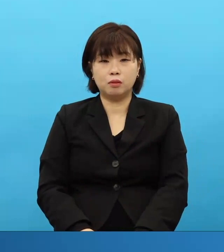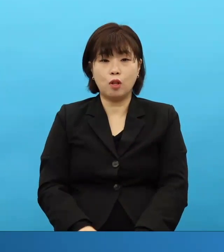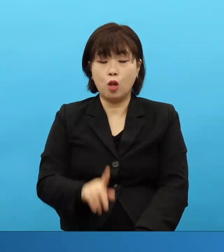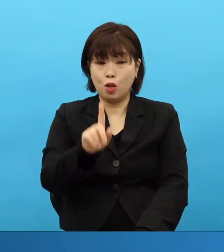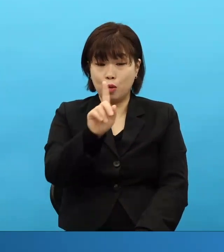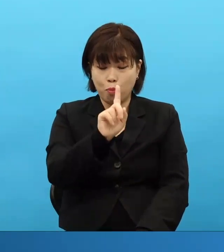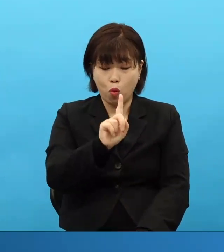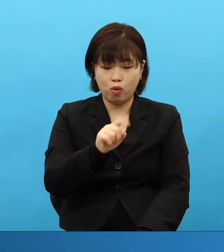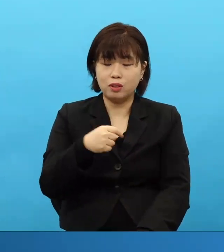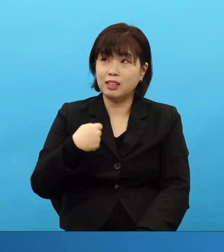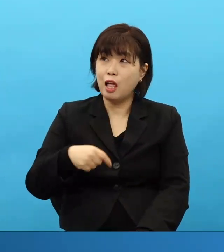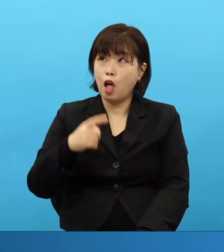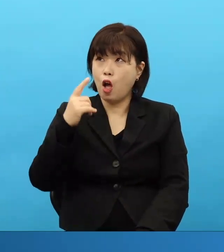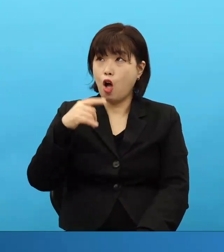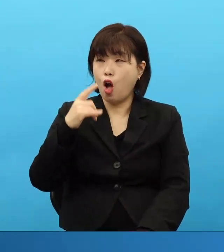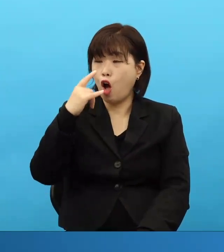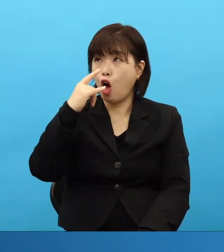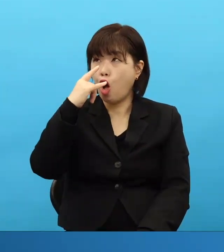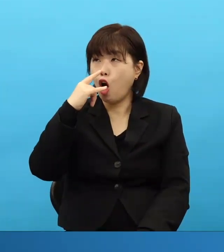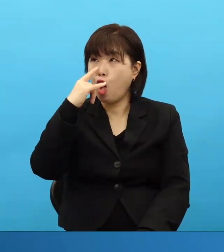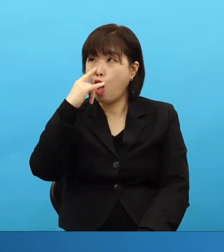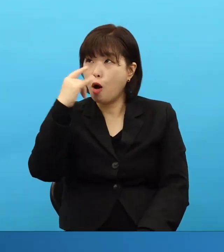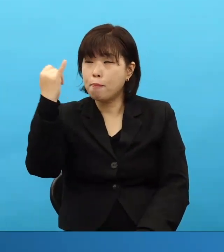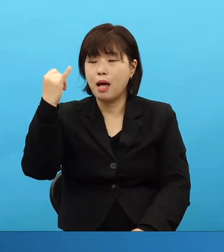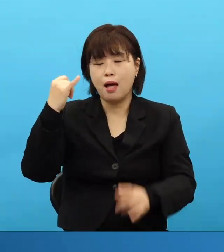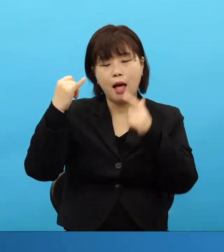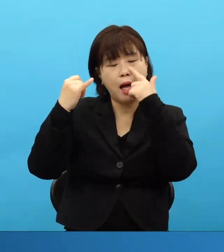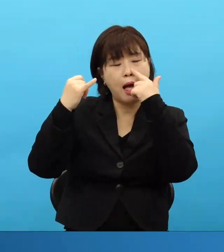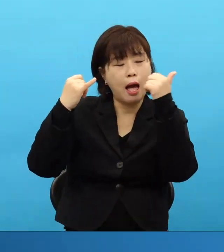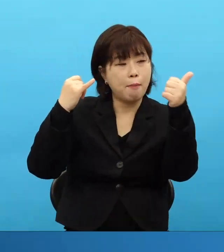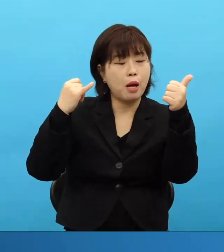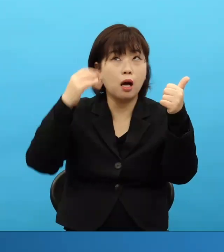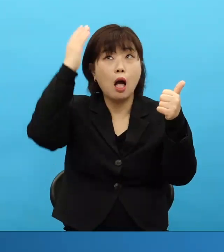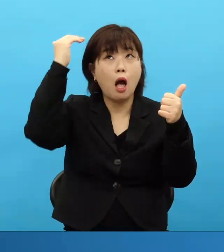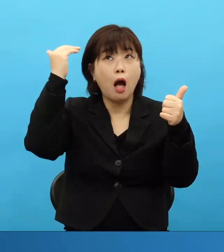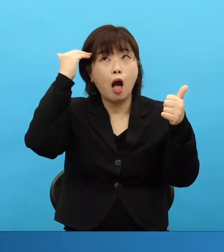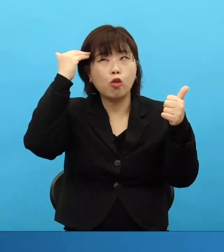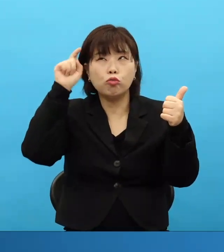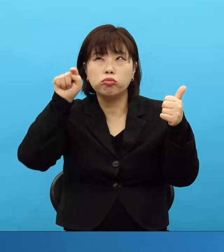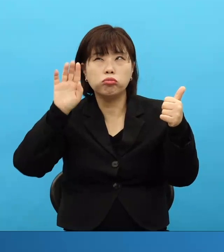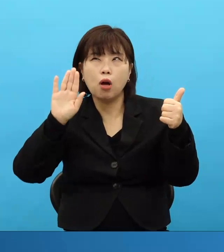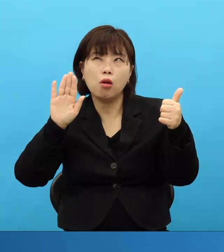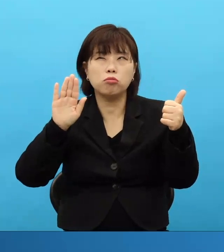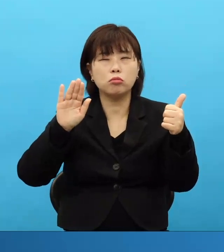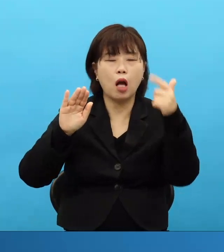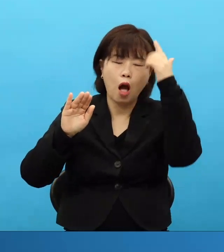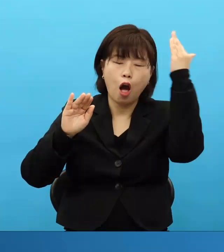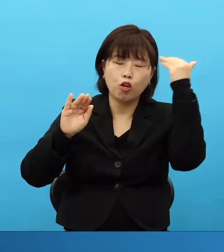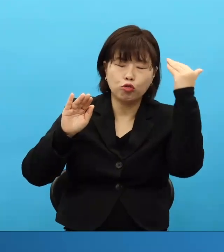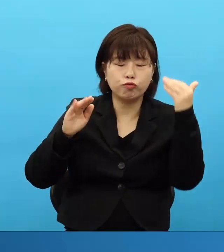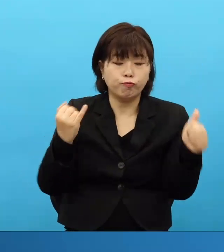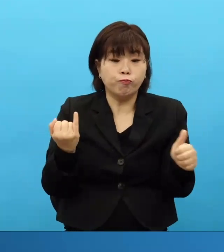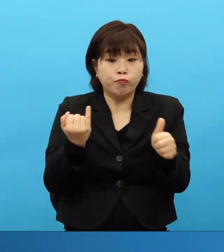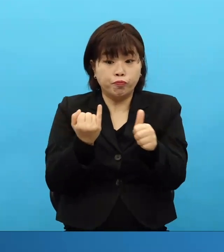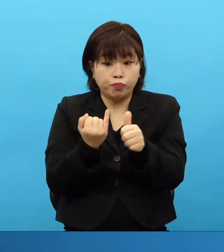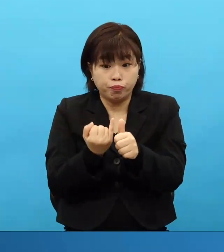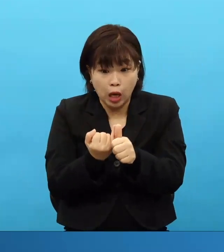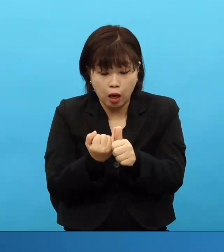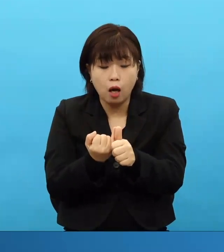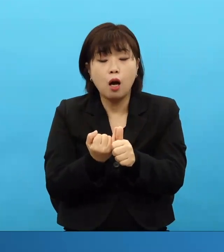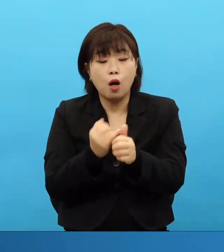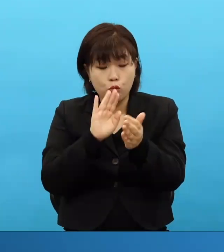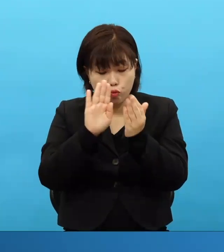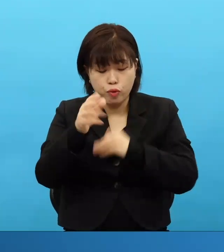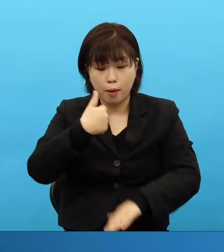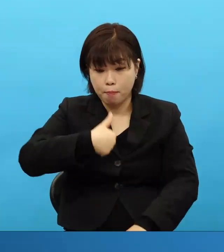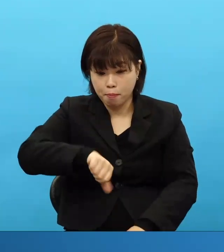And despite the fact that you receive tremendous blessings, you are by yourself in this third 이게 culture. 중요합니다. But that's what's important. 어떤 면에서 일부러 이걸